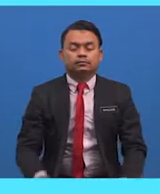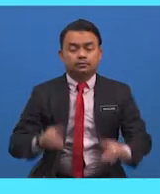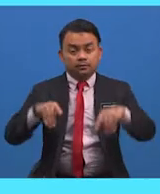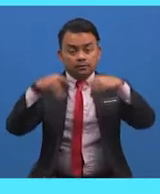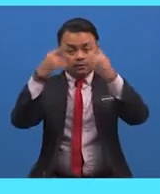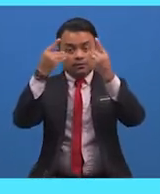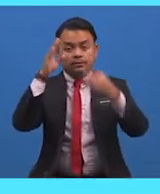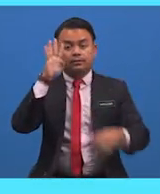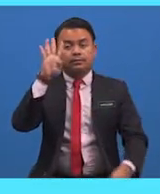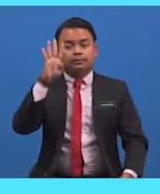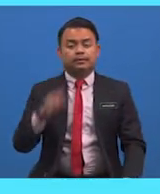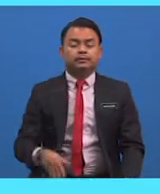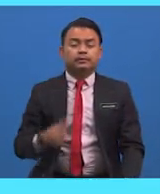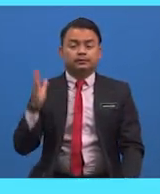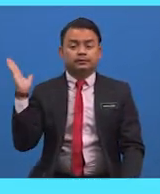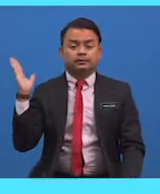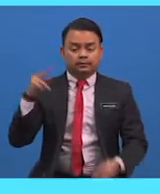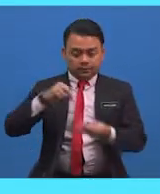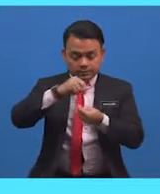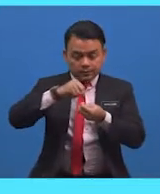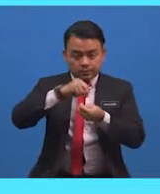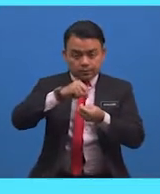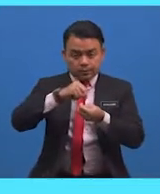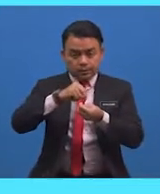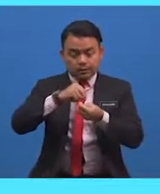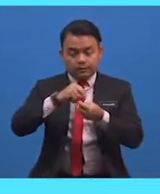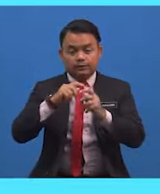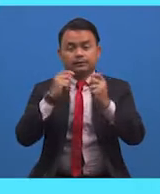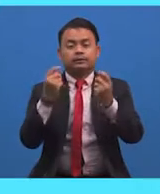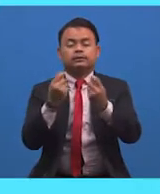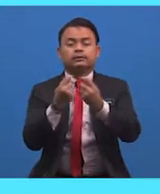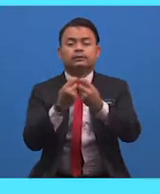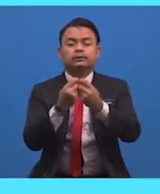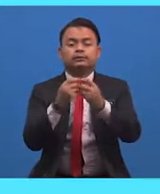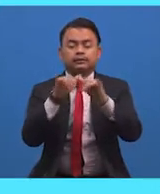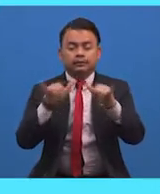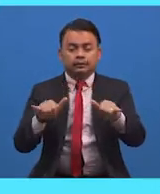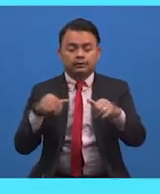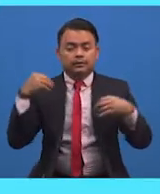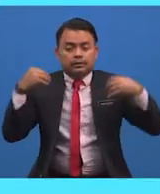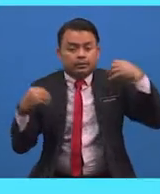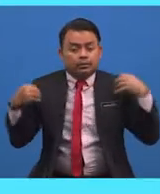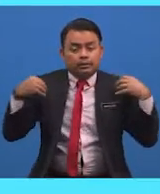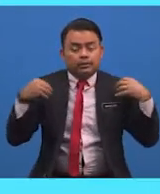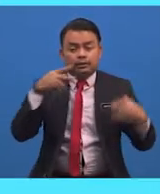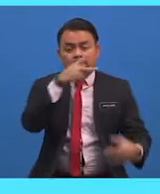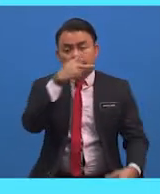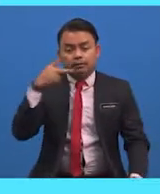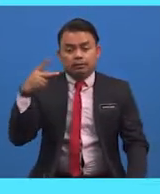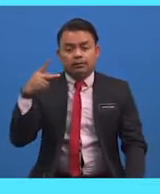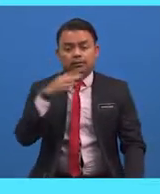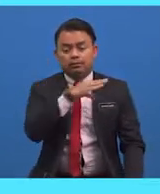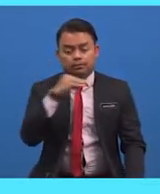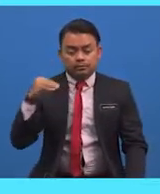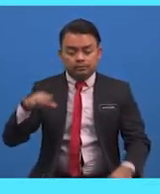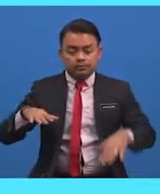perubahan iklim ialah kemusnahan habitat haiwan. Banjir dan kemarau akan memusnahkan habitat haiwan,